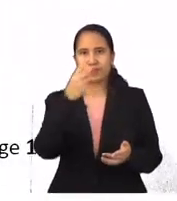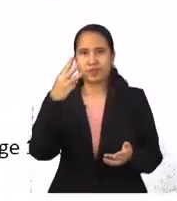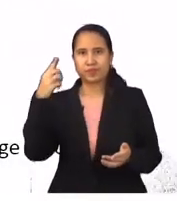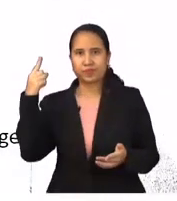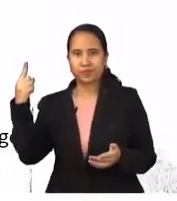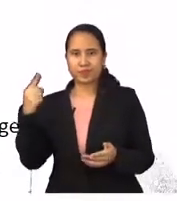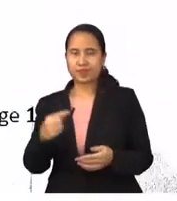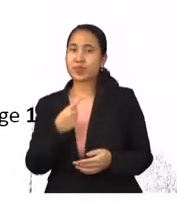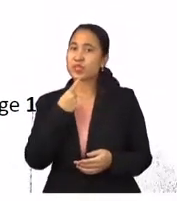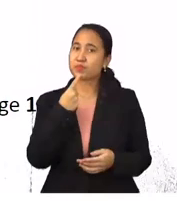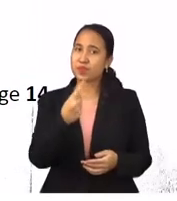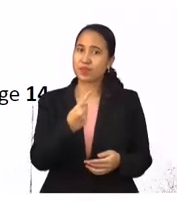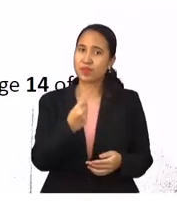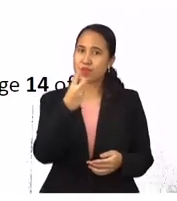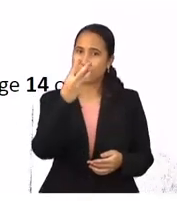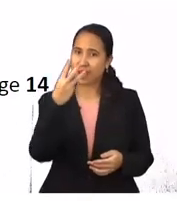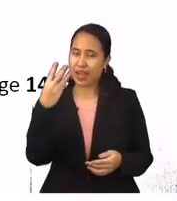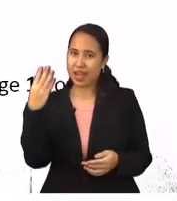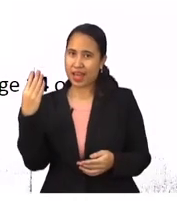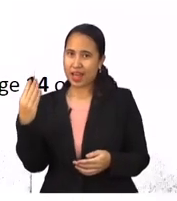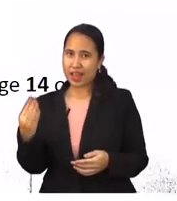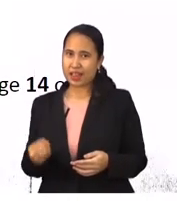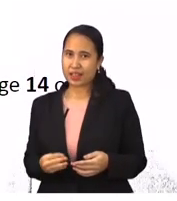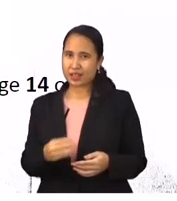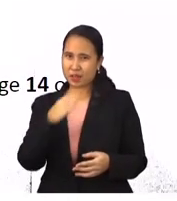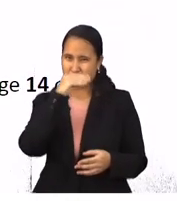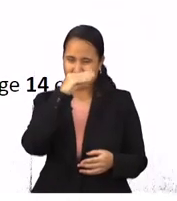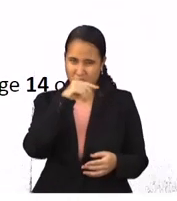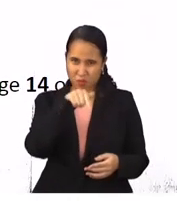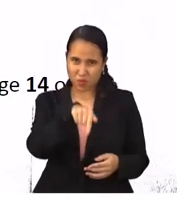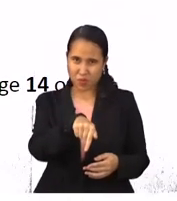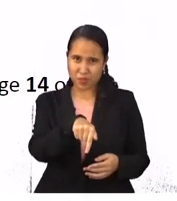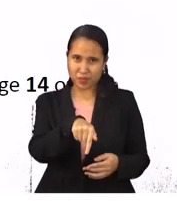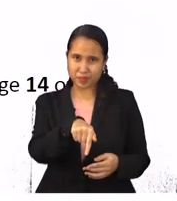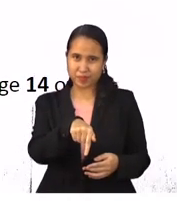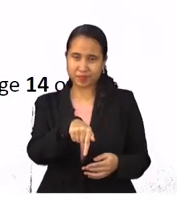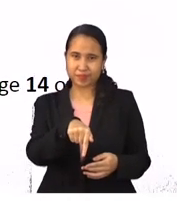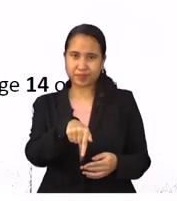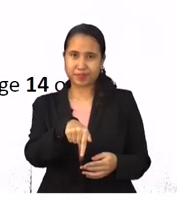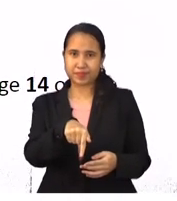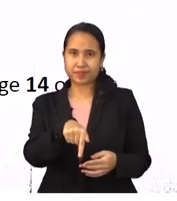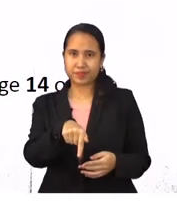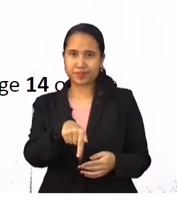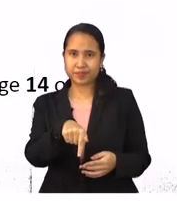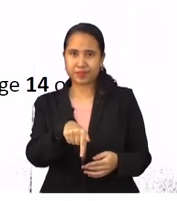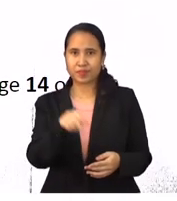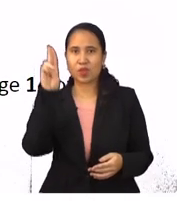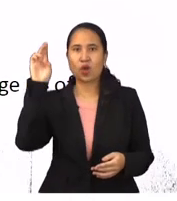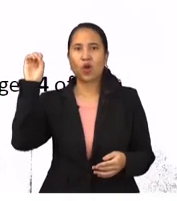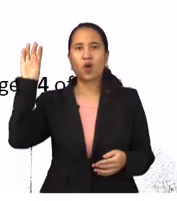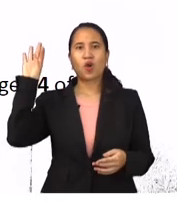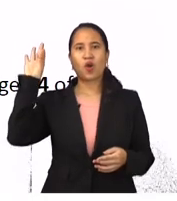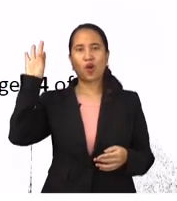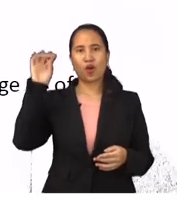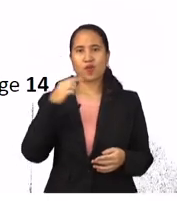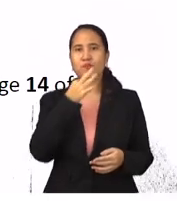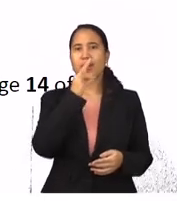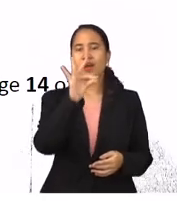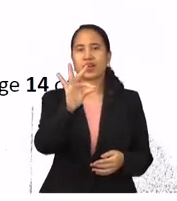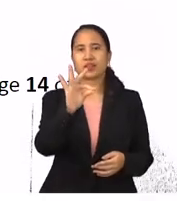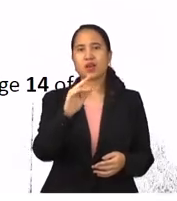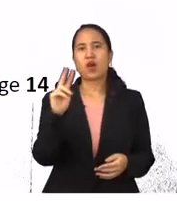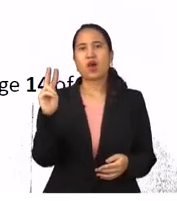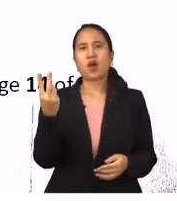3 spreekt van elke inmenging, is de vraag die volgens het Hof eveneens beantwoord dient te worden,